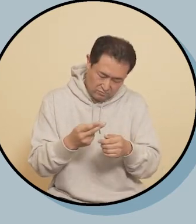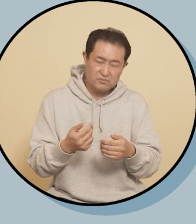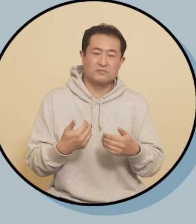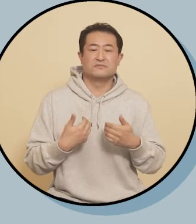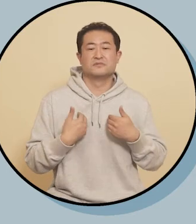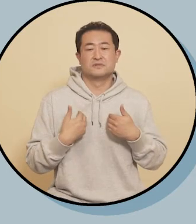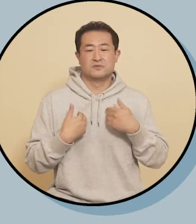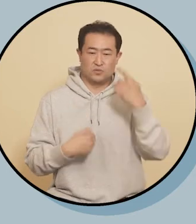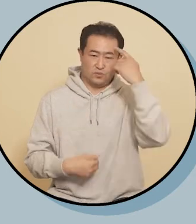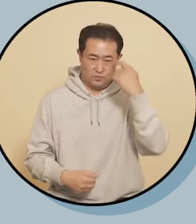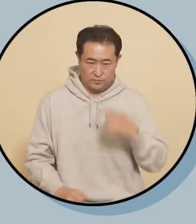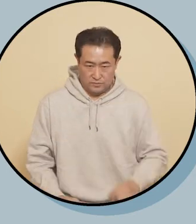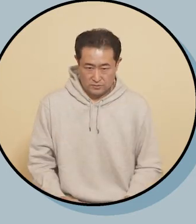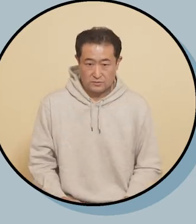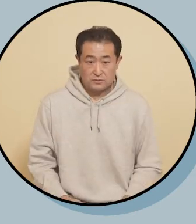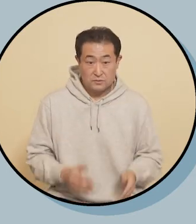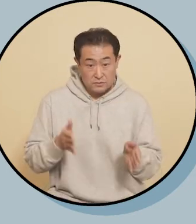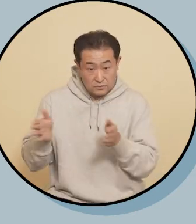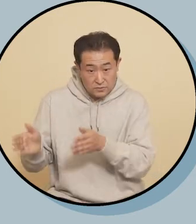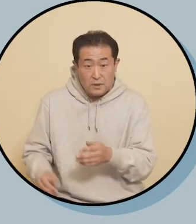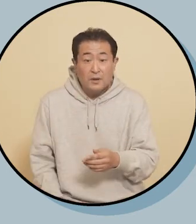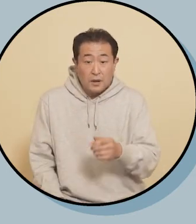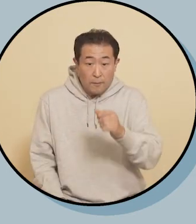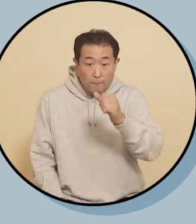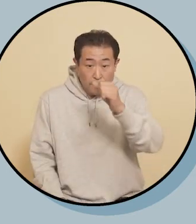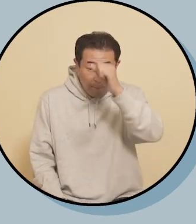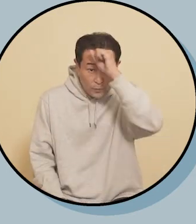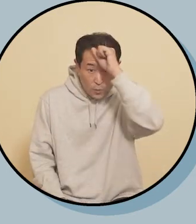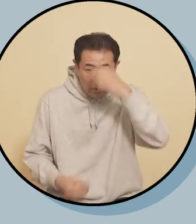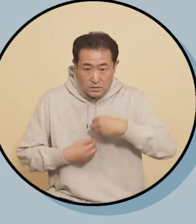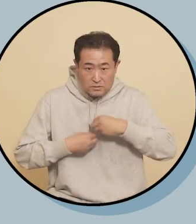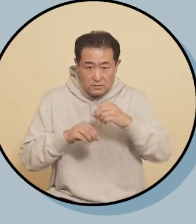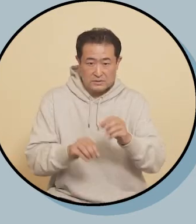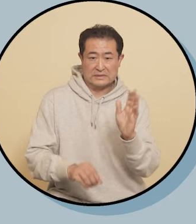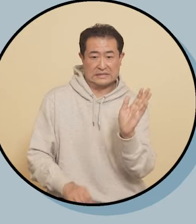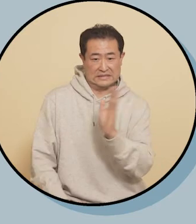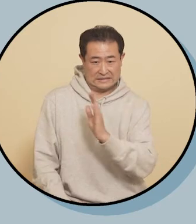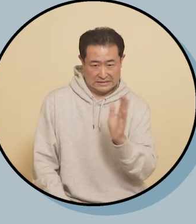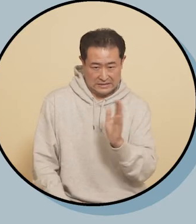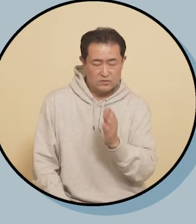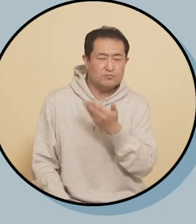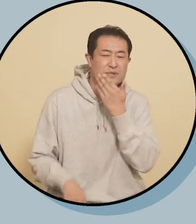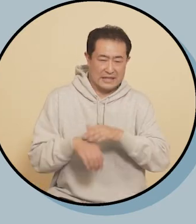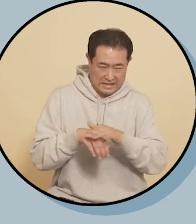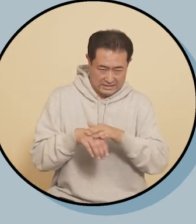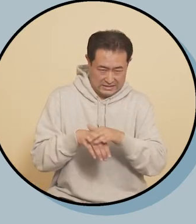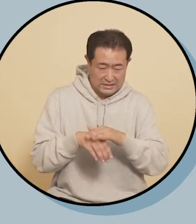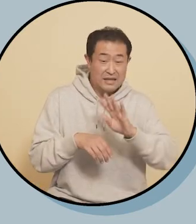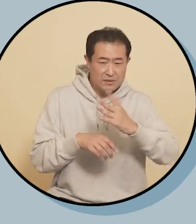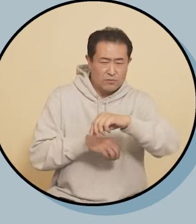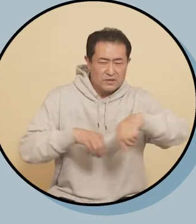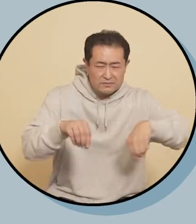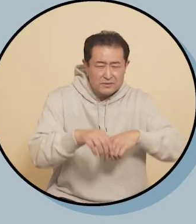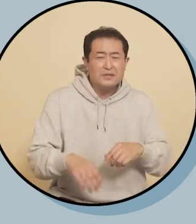得ないということですねもちろん観戦させないしないっていうことは大事